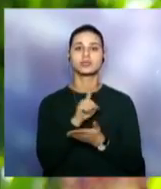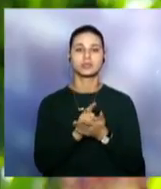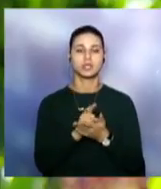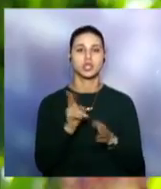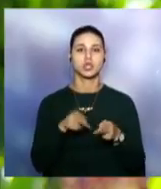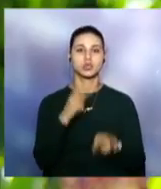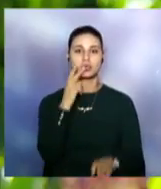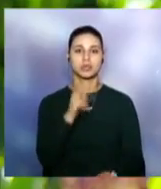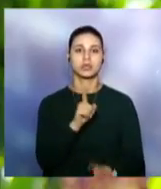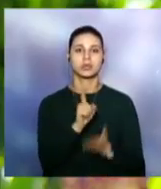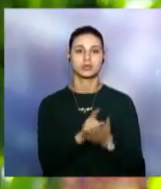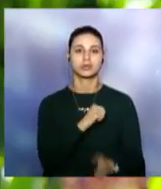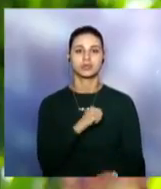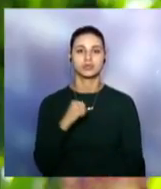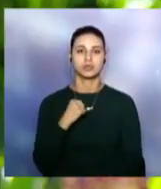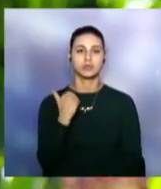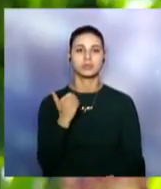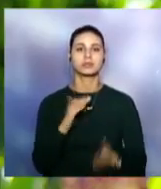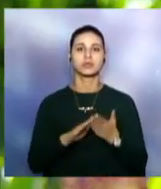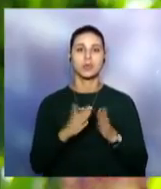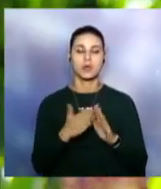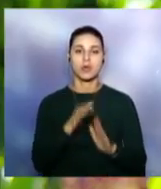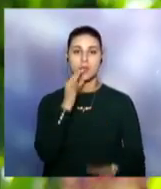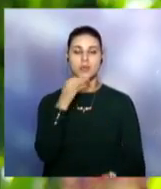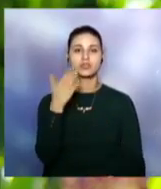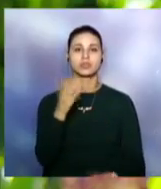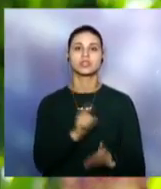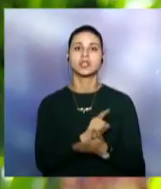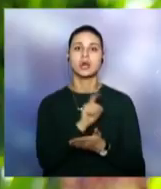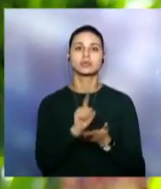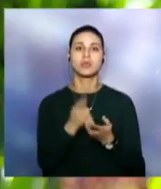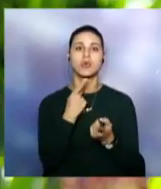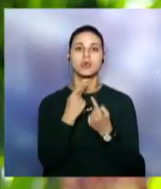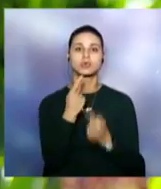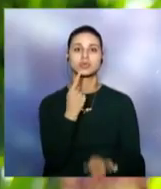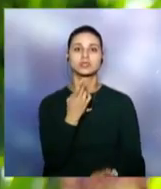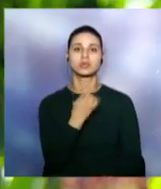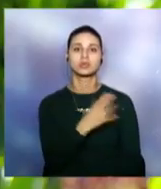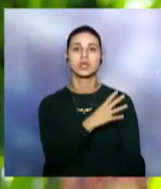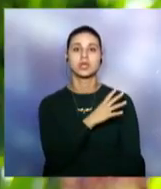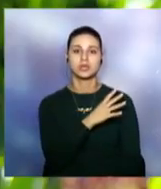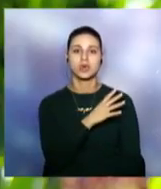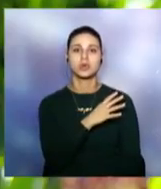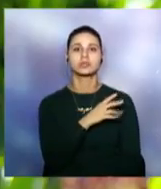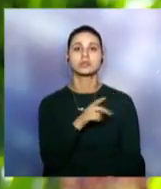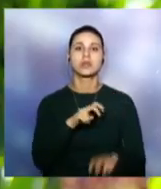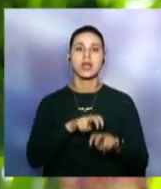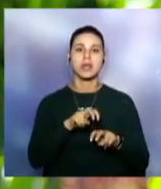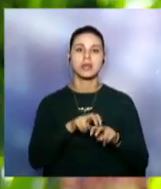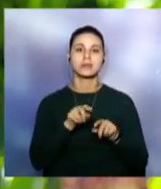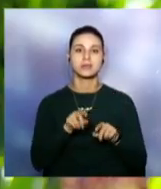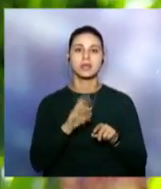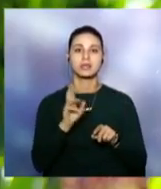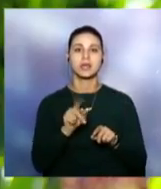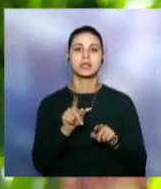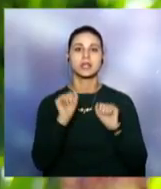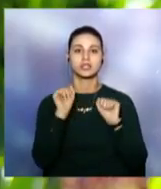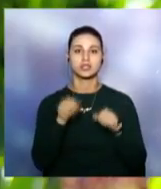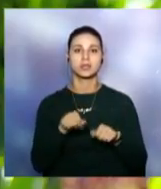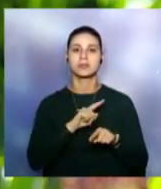შეაფასოს მისი მდგომარეობა, შემდეგ აუცილებლად კონსულტაცია უნდა გაიაროს ენდოკრინოლოგთან და რაც